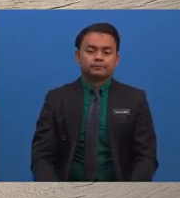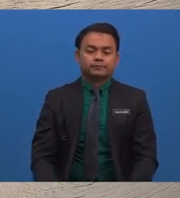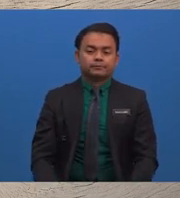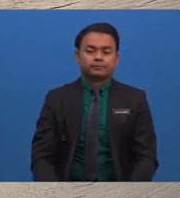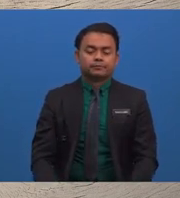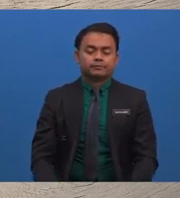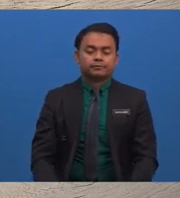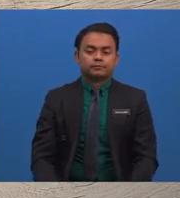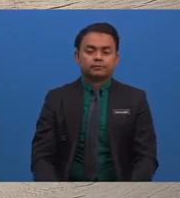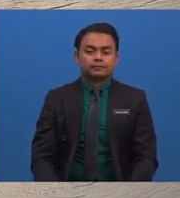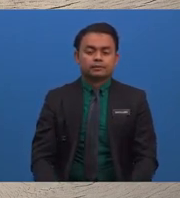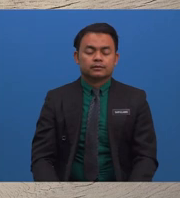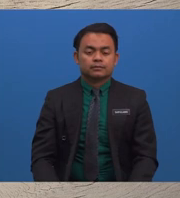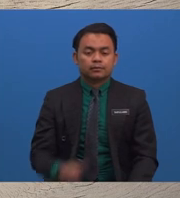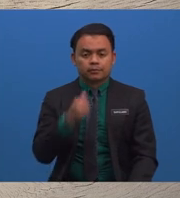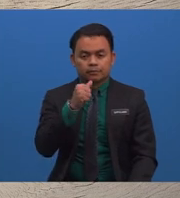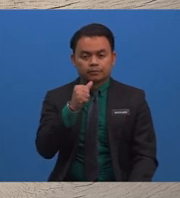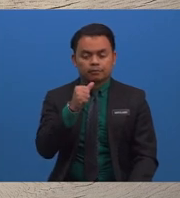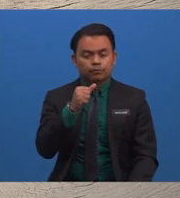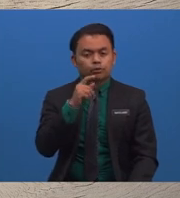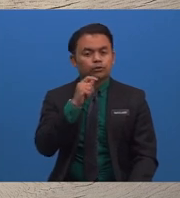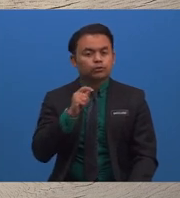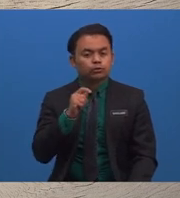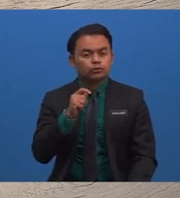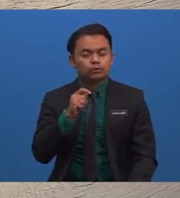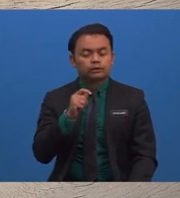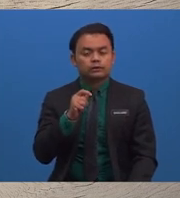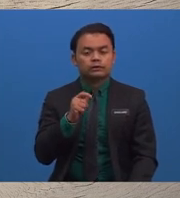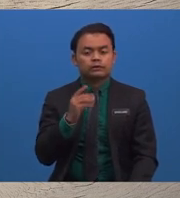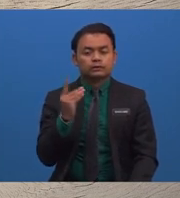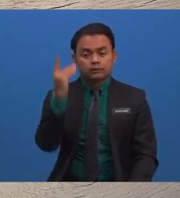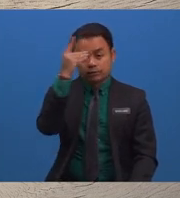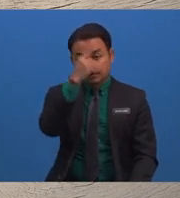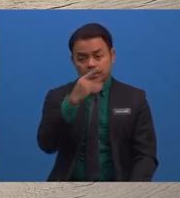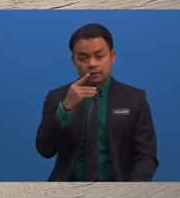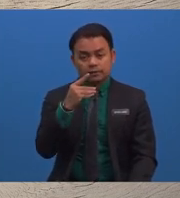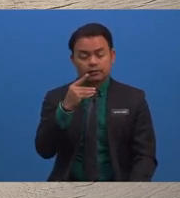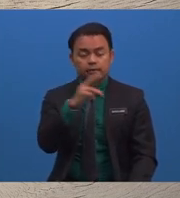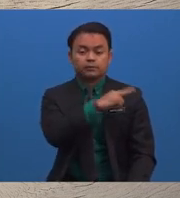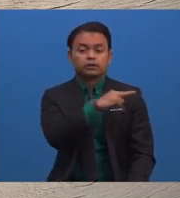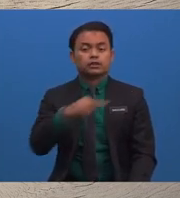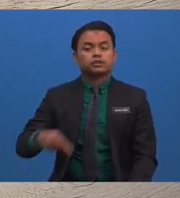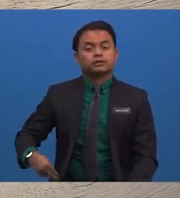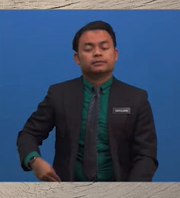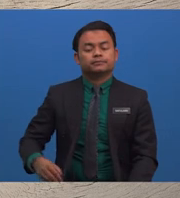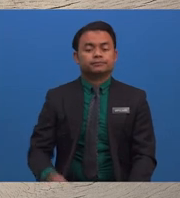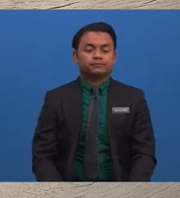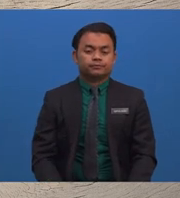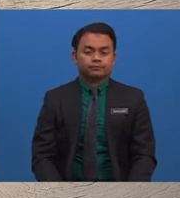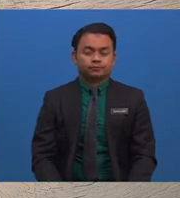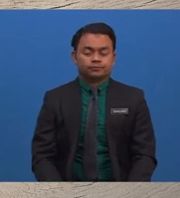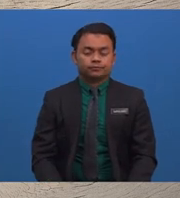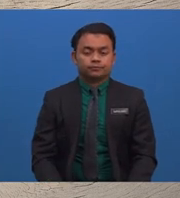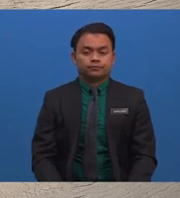Sura. Raja Sura ialah pemerintah yang berkuasa di negeri Langkadura. Raja